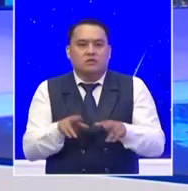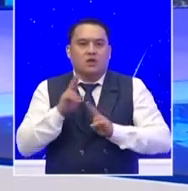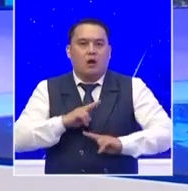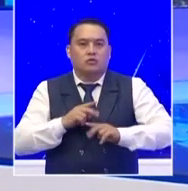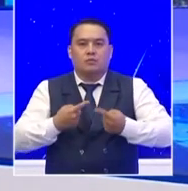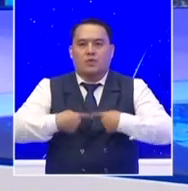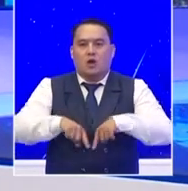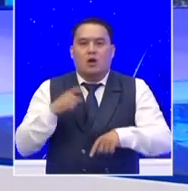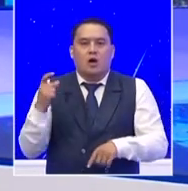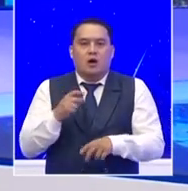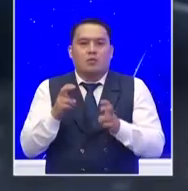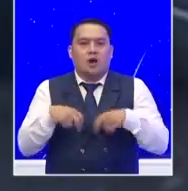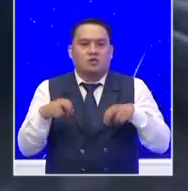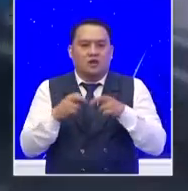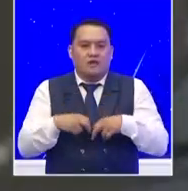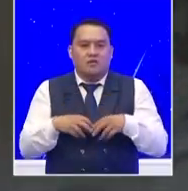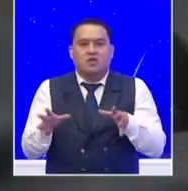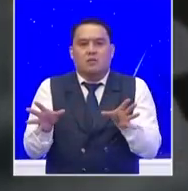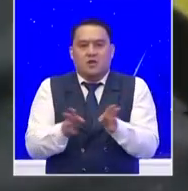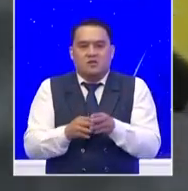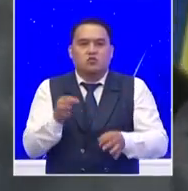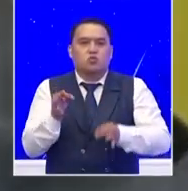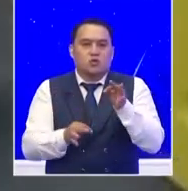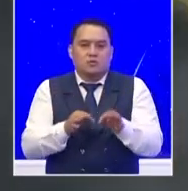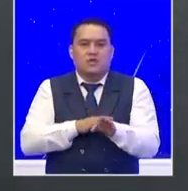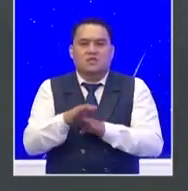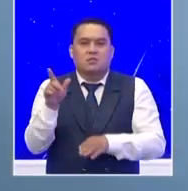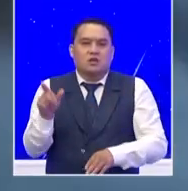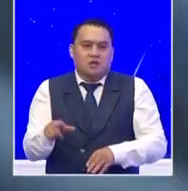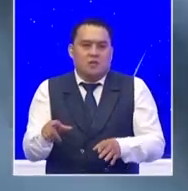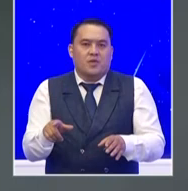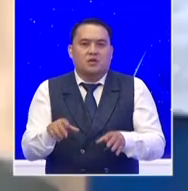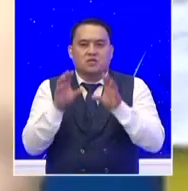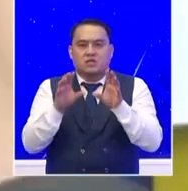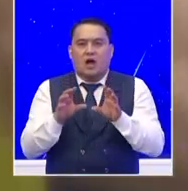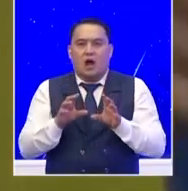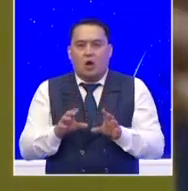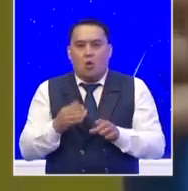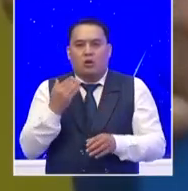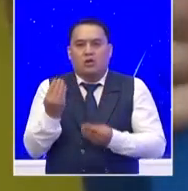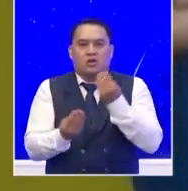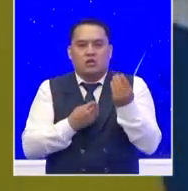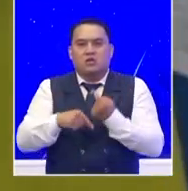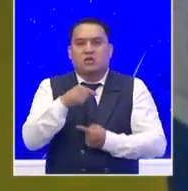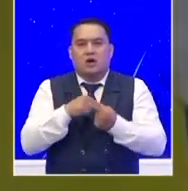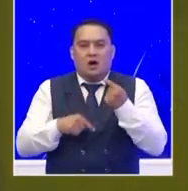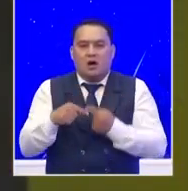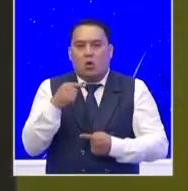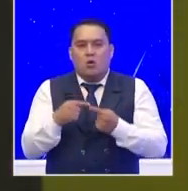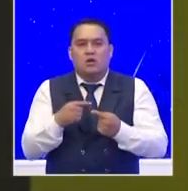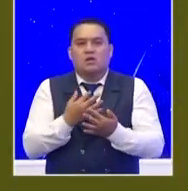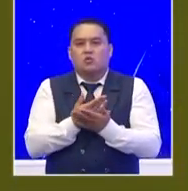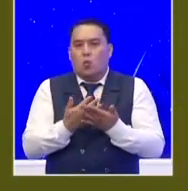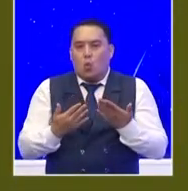сотрудниками Департамента экономических расследований совместно с судебными исполнителями. В соответствии с законом об игорном бизнесе, казино